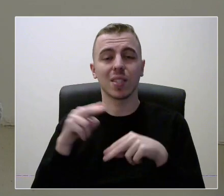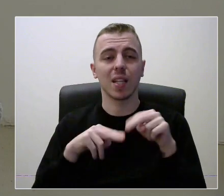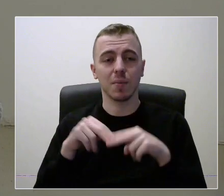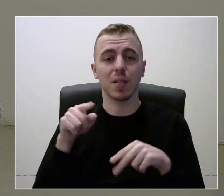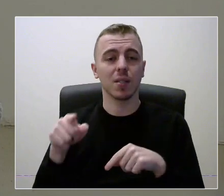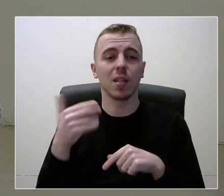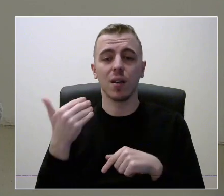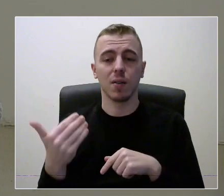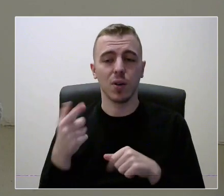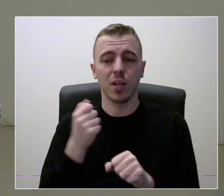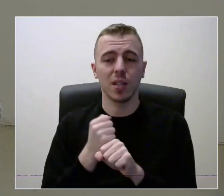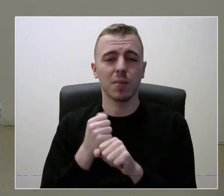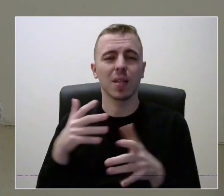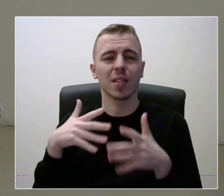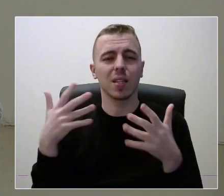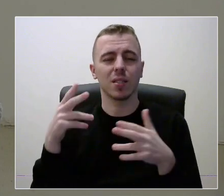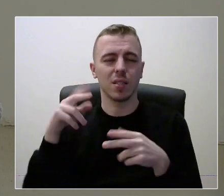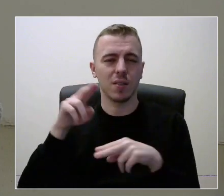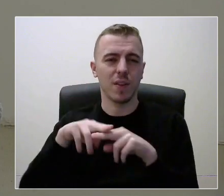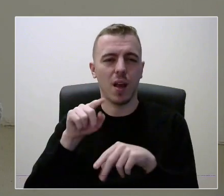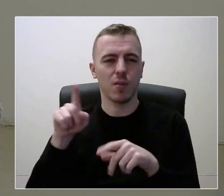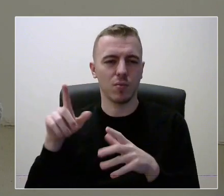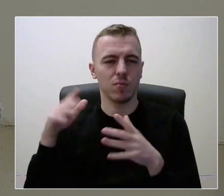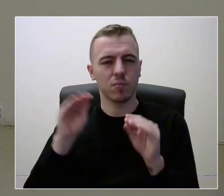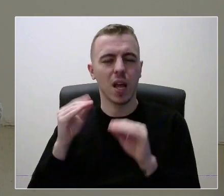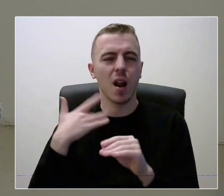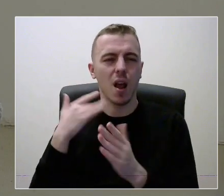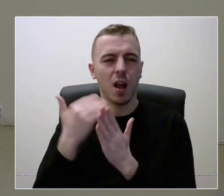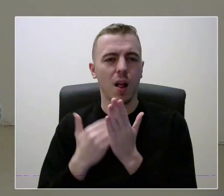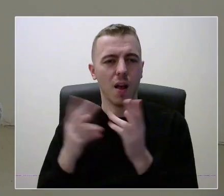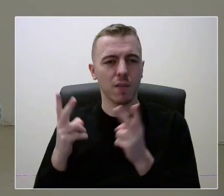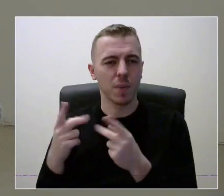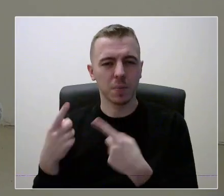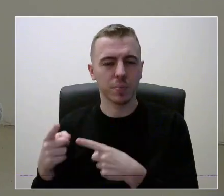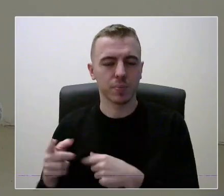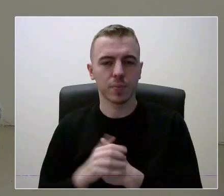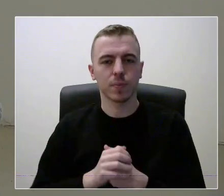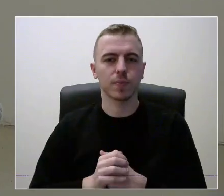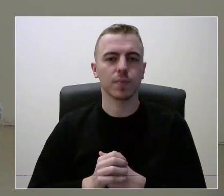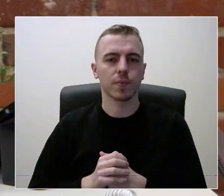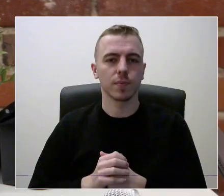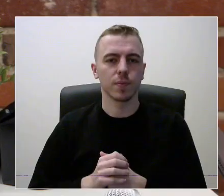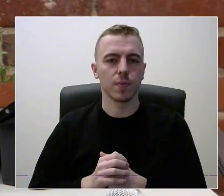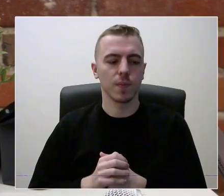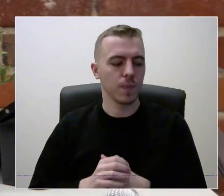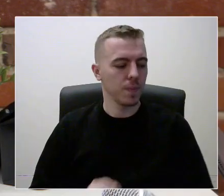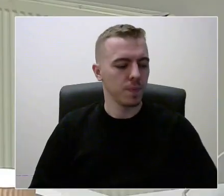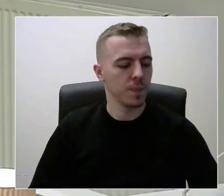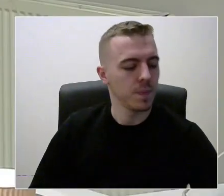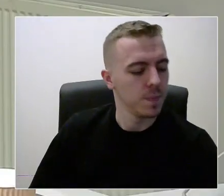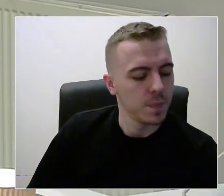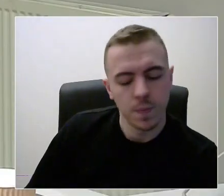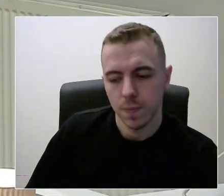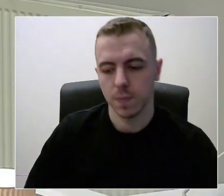tiesiog dirba didesniuose objektuose, kur ten jau kiti reikalavimai ir kitokios kvalifikacijos reikia. Taip, be abejo.